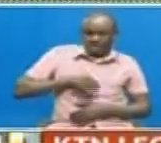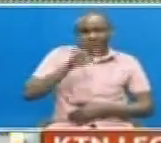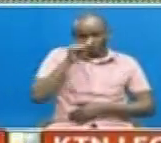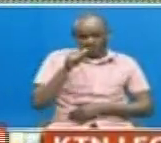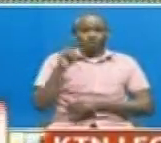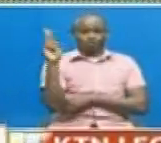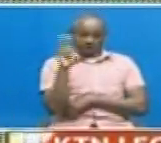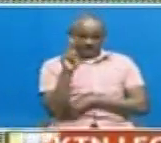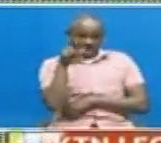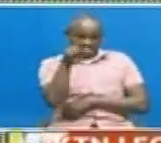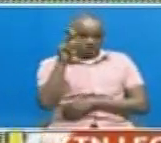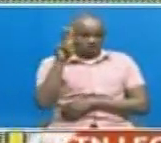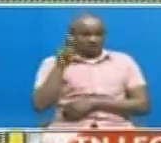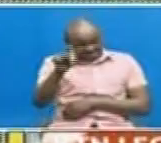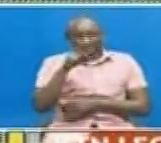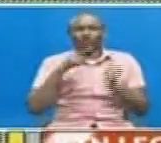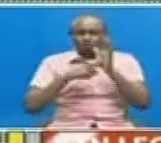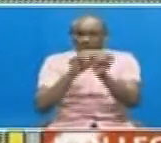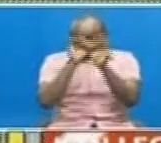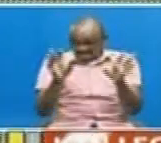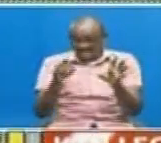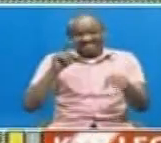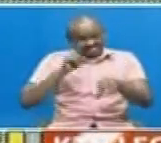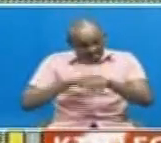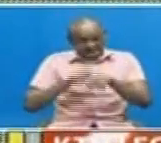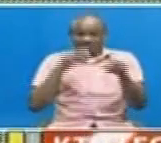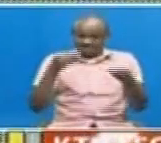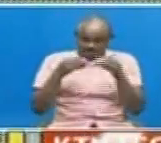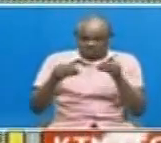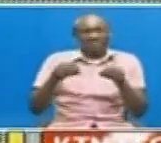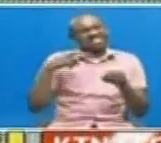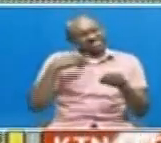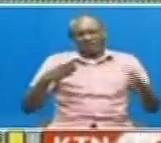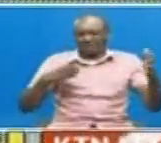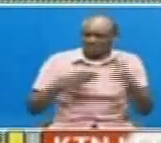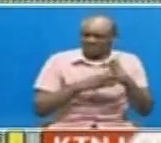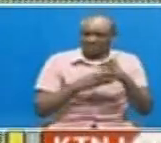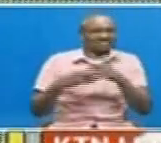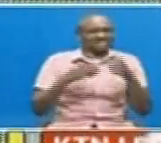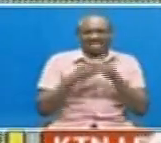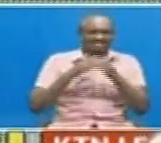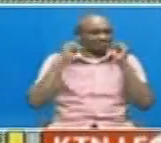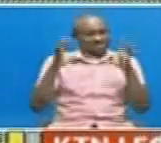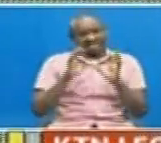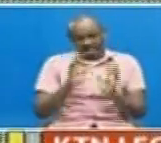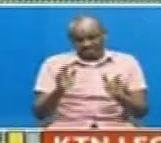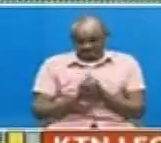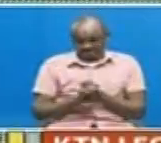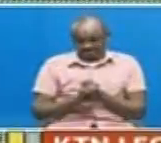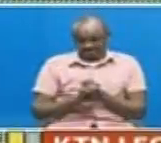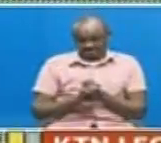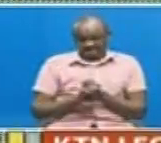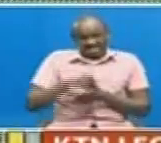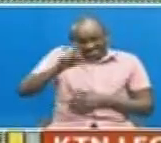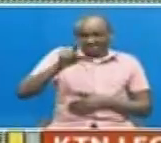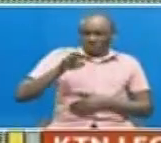kutoka eneo la Utawala ambaye amedhihirisha kuwa ulemavu hauwezi kuwa kikwazo kwa yote yule mwenye nia ya kujiendeleza